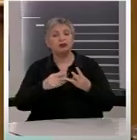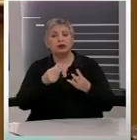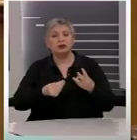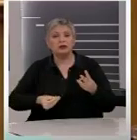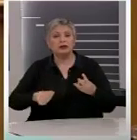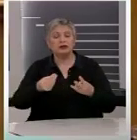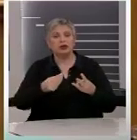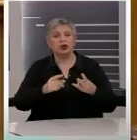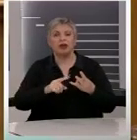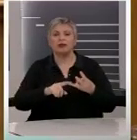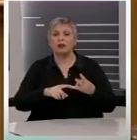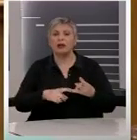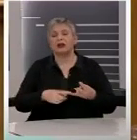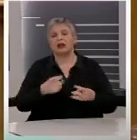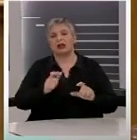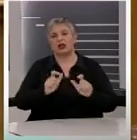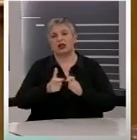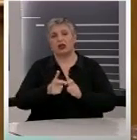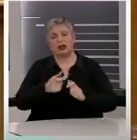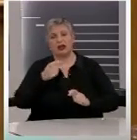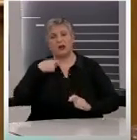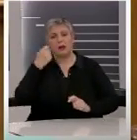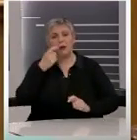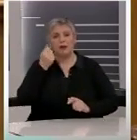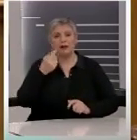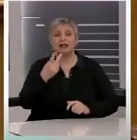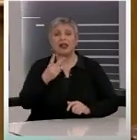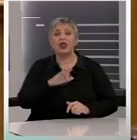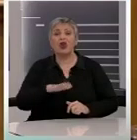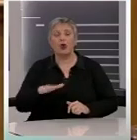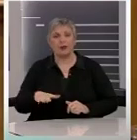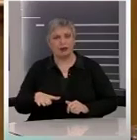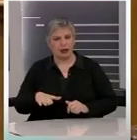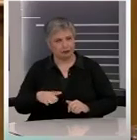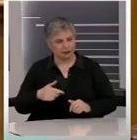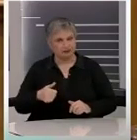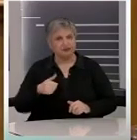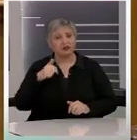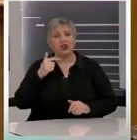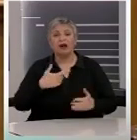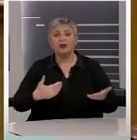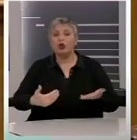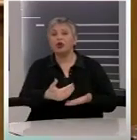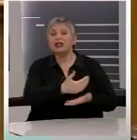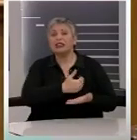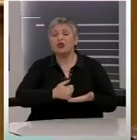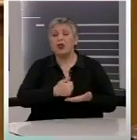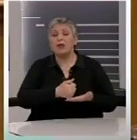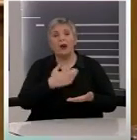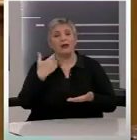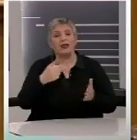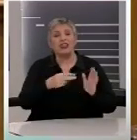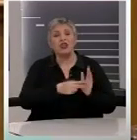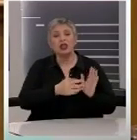Ένα αντρόγυνο με δύο παιδιά. Πόσο είχε αυτό το νοικοκυριό εισόδημα το